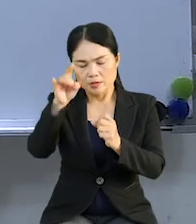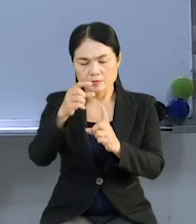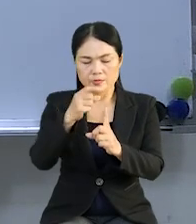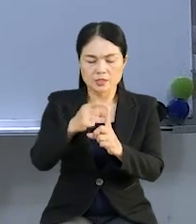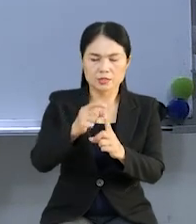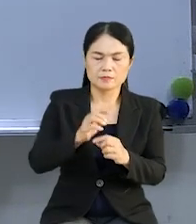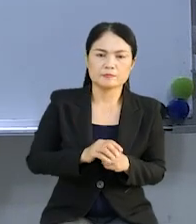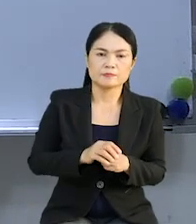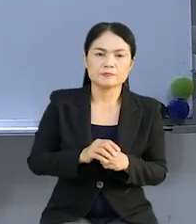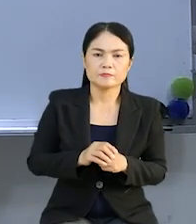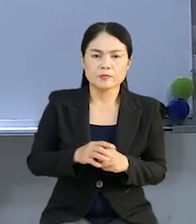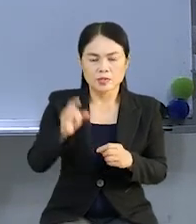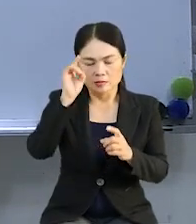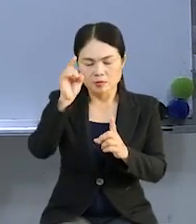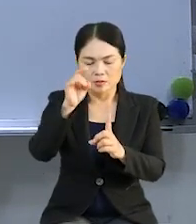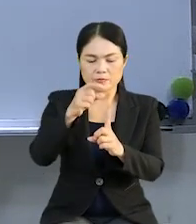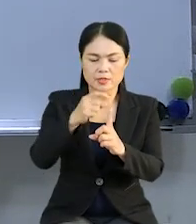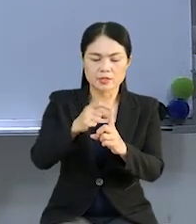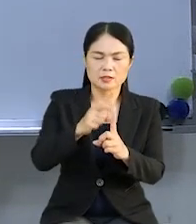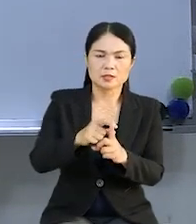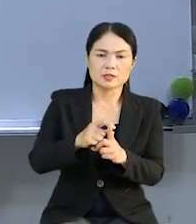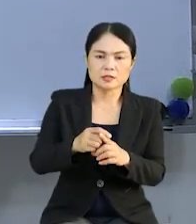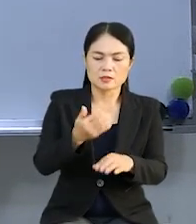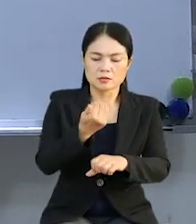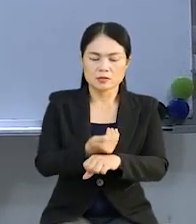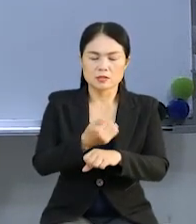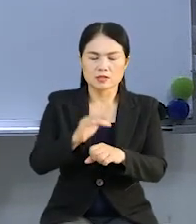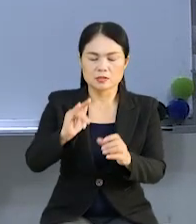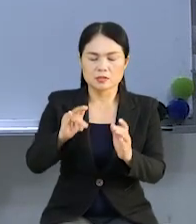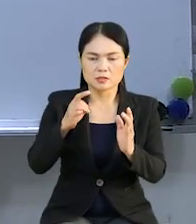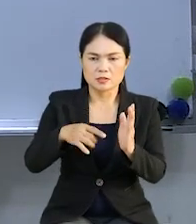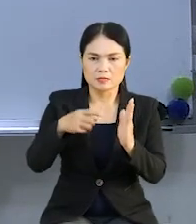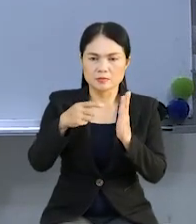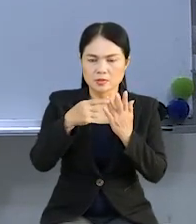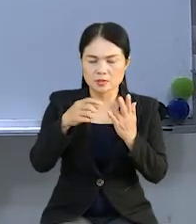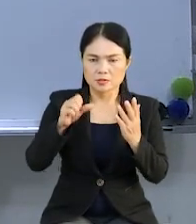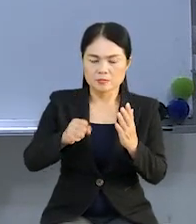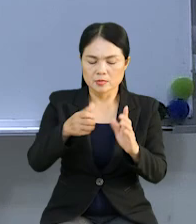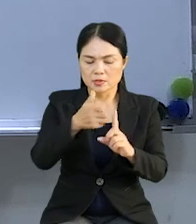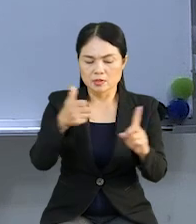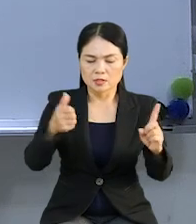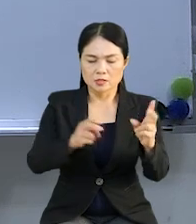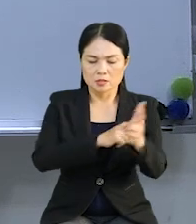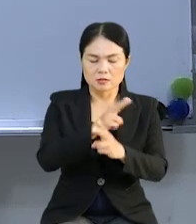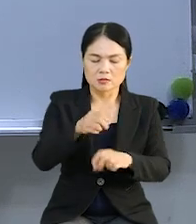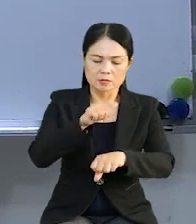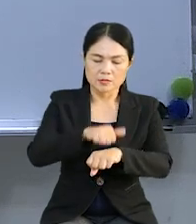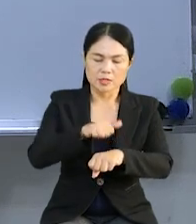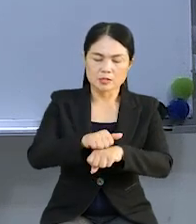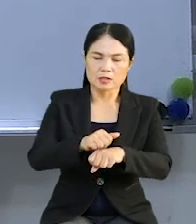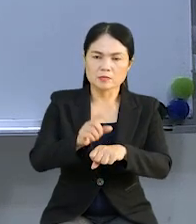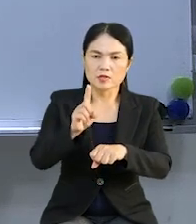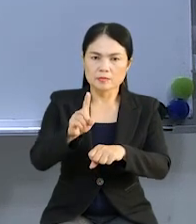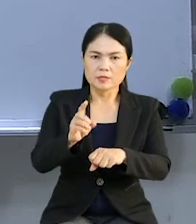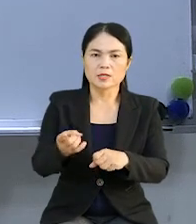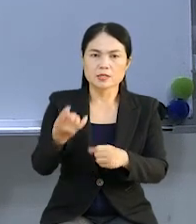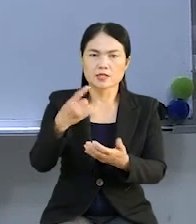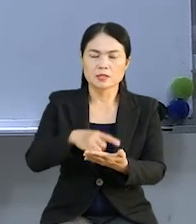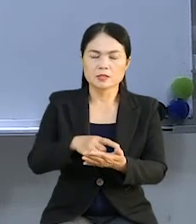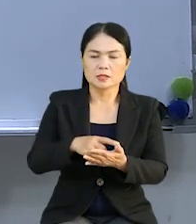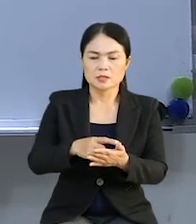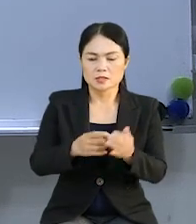ណាពន្យល់ពាក្យសិលាស្ពតថ្នាក់ពាក្យជានាមជាប្រភេទថ្មម្យ៉ាង